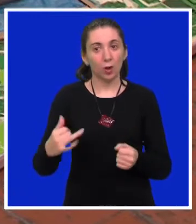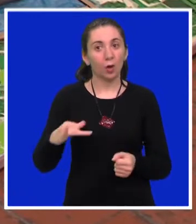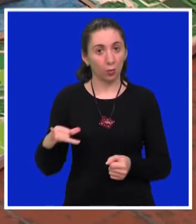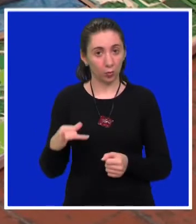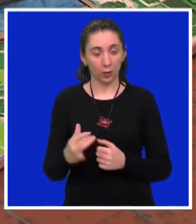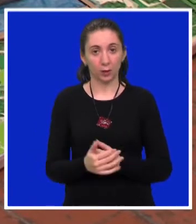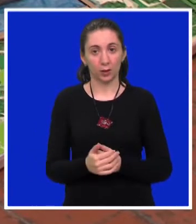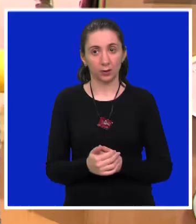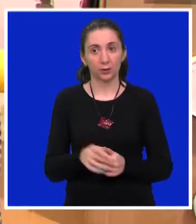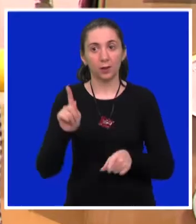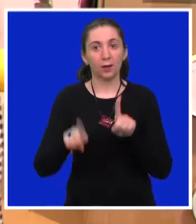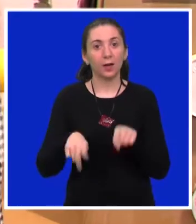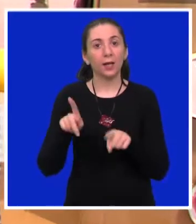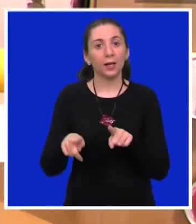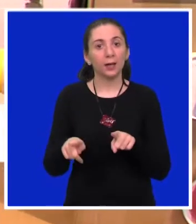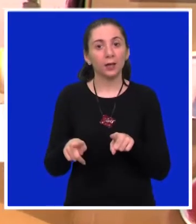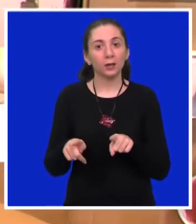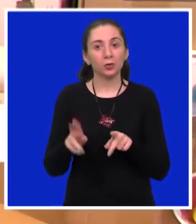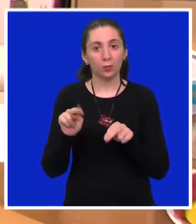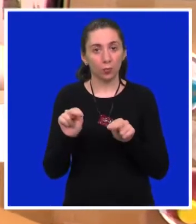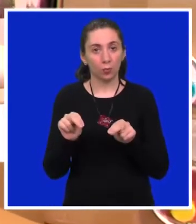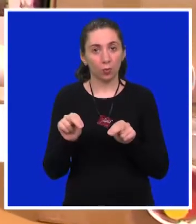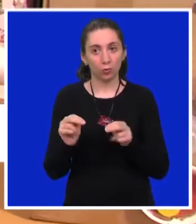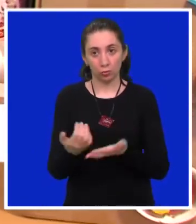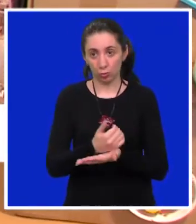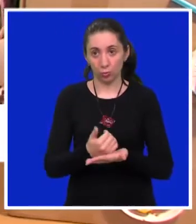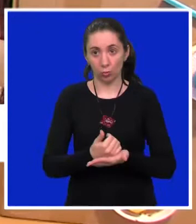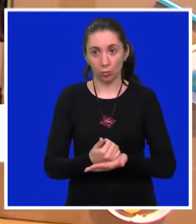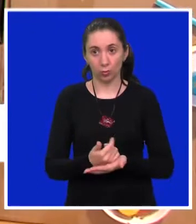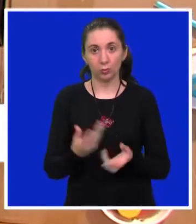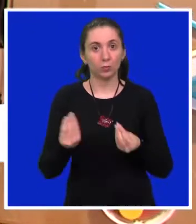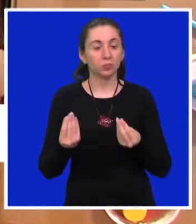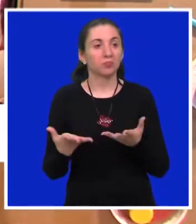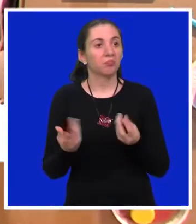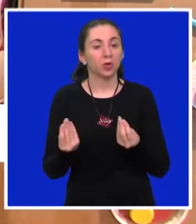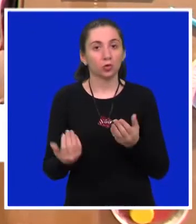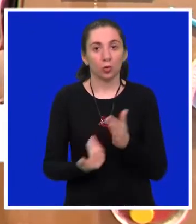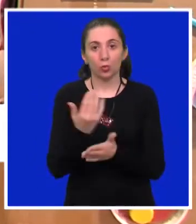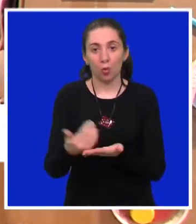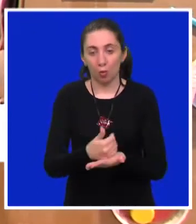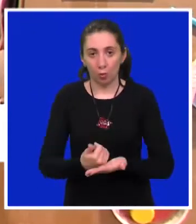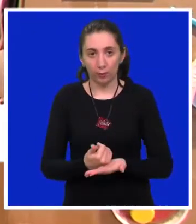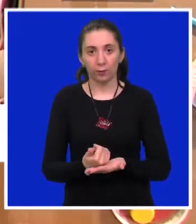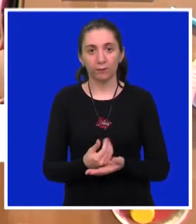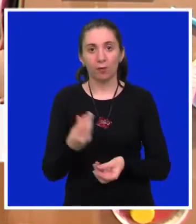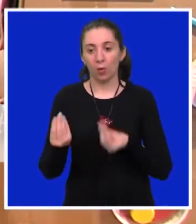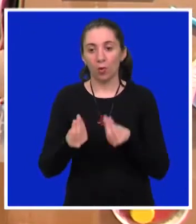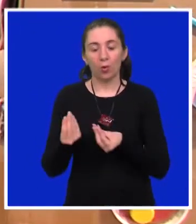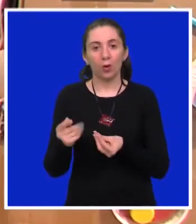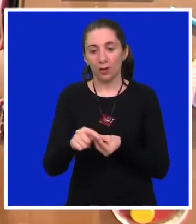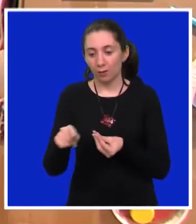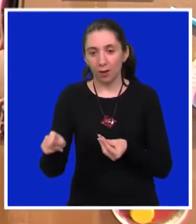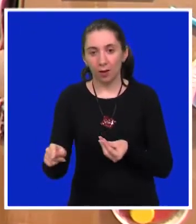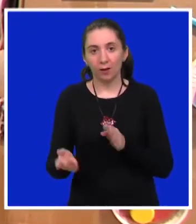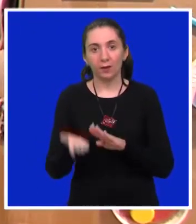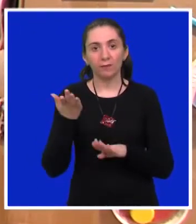vrlo interesantni, neki se mogu koristiti za neku novu uporabu, neki